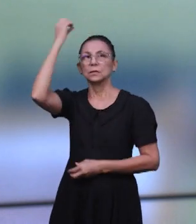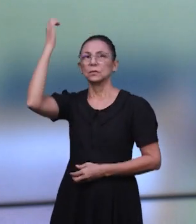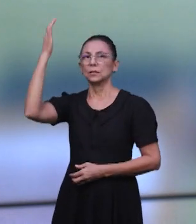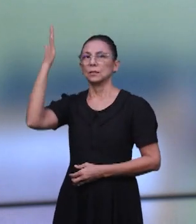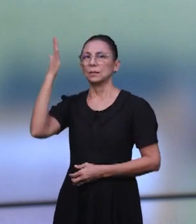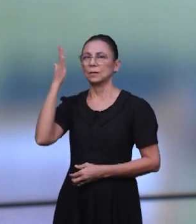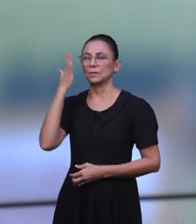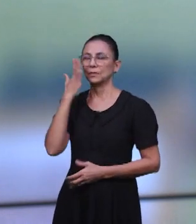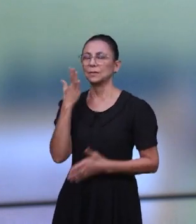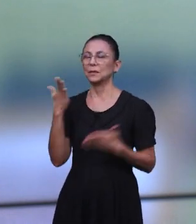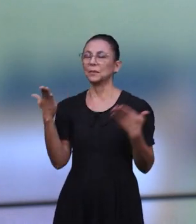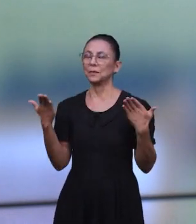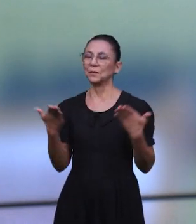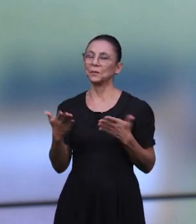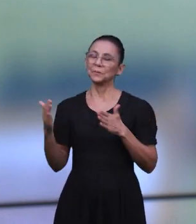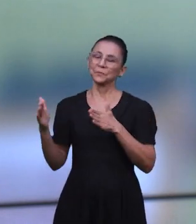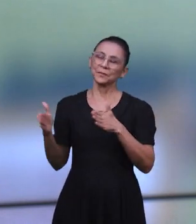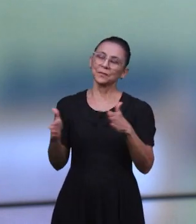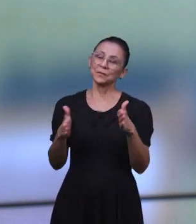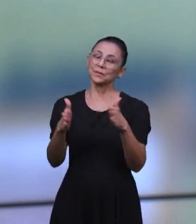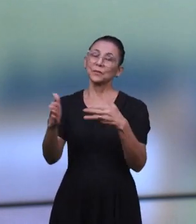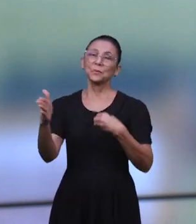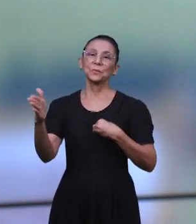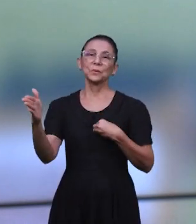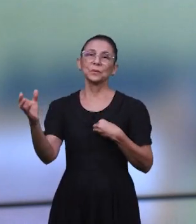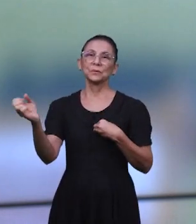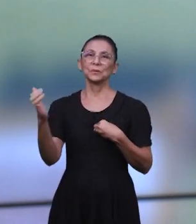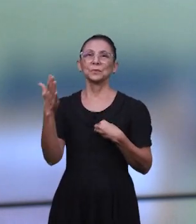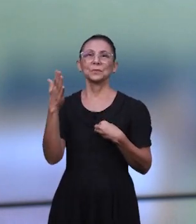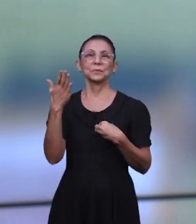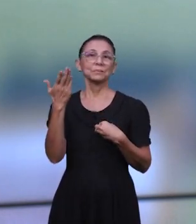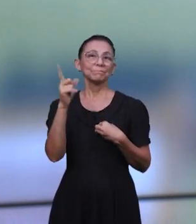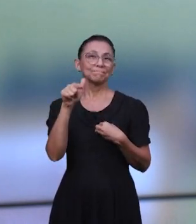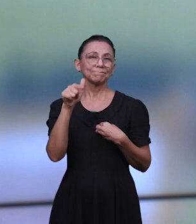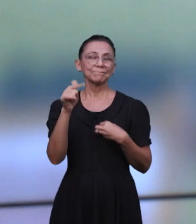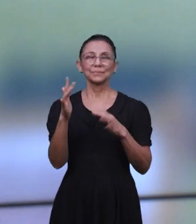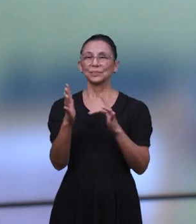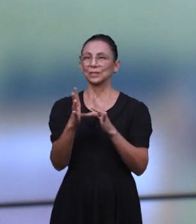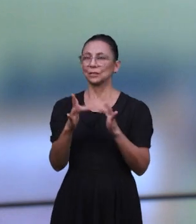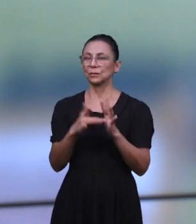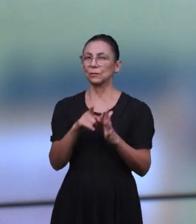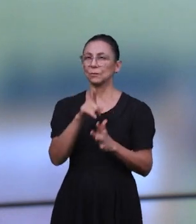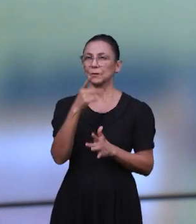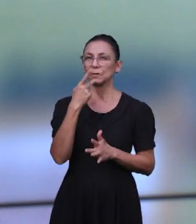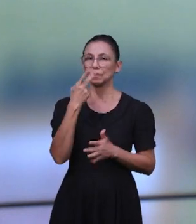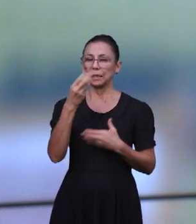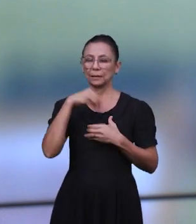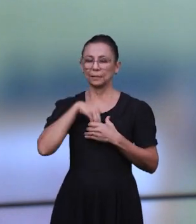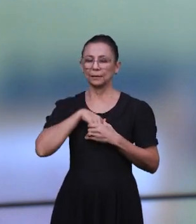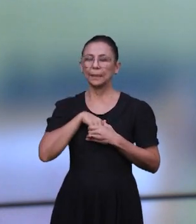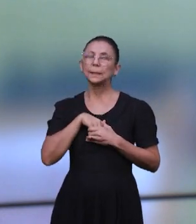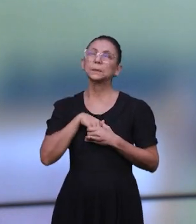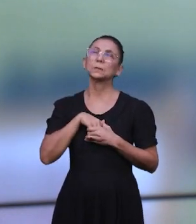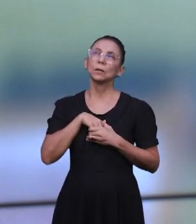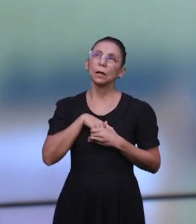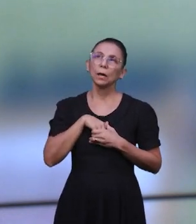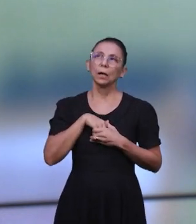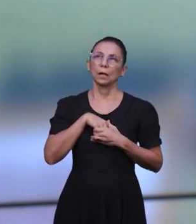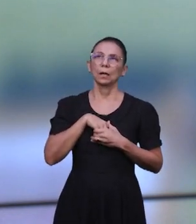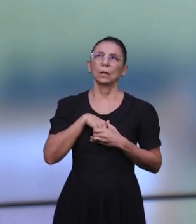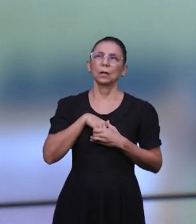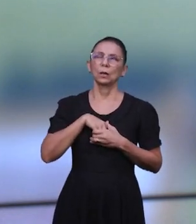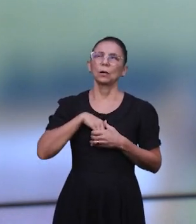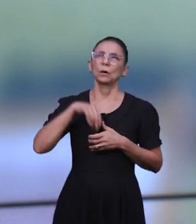vous révèle aujourd'hui ce nouveau et vivant chemin qui est Jésus. Dites dans votre cœur, je fais le